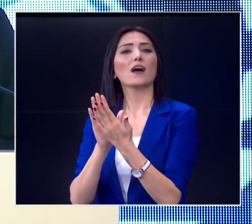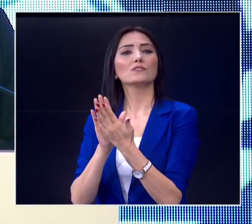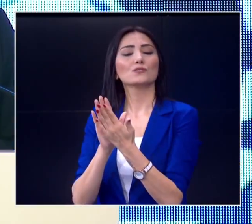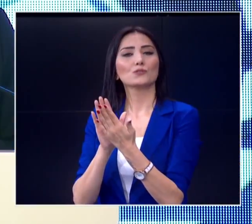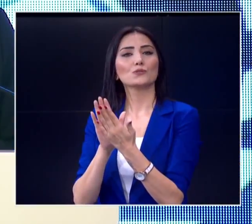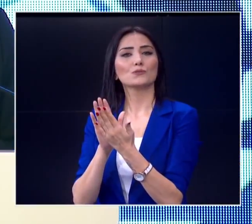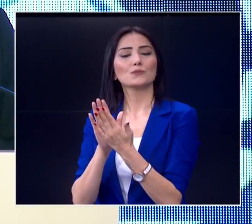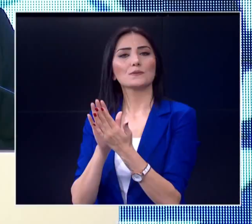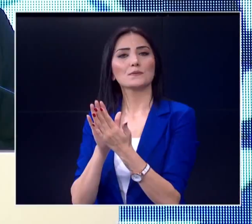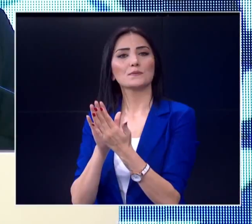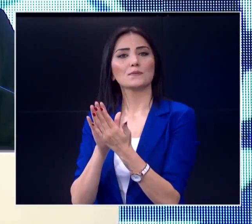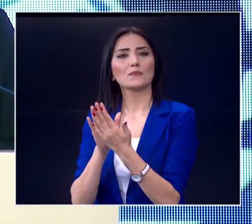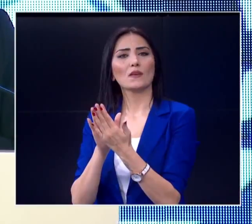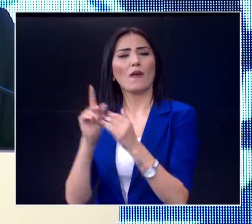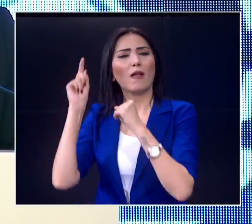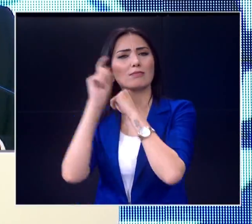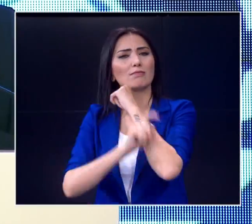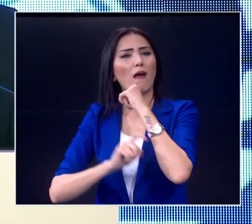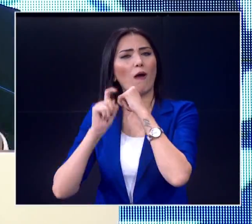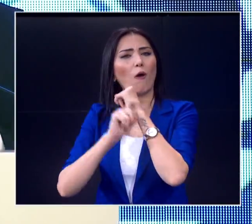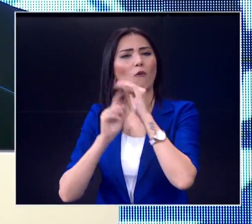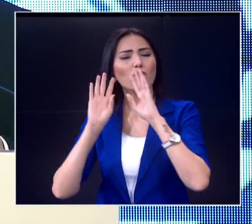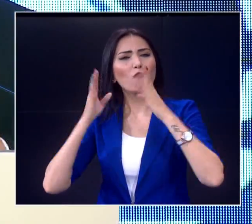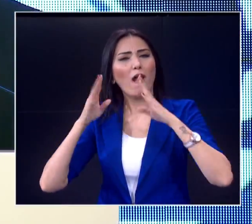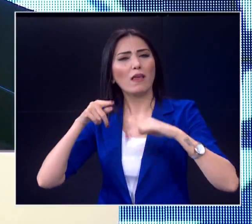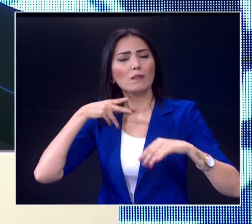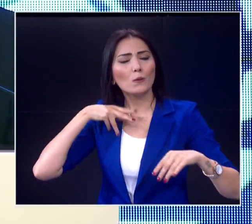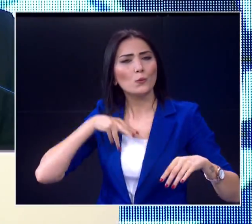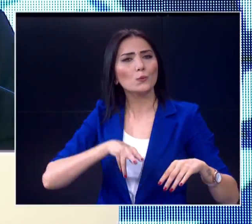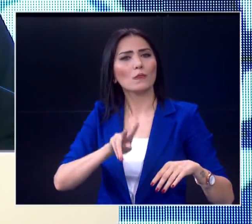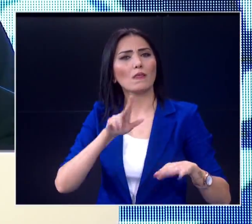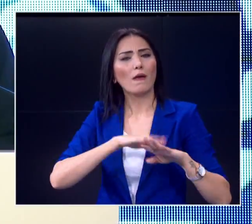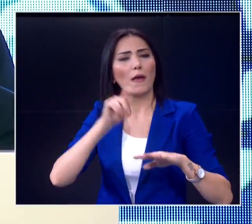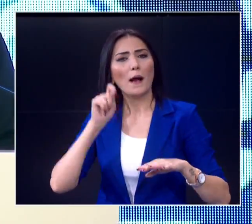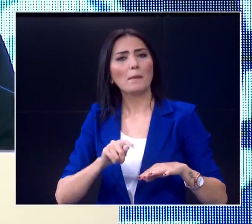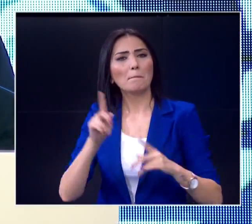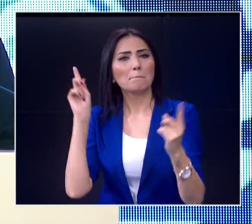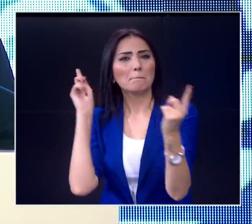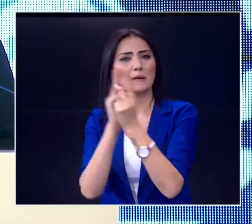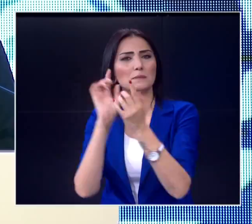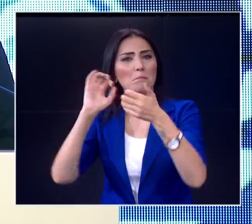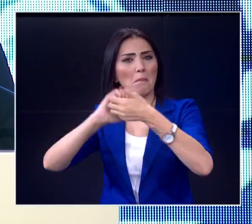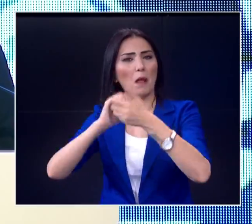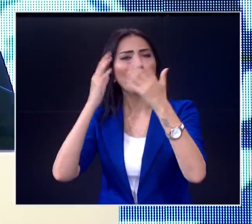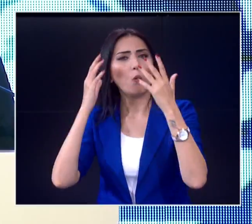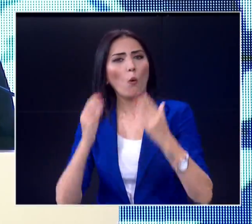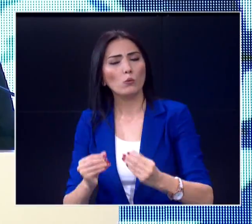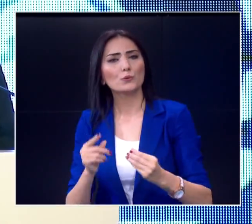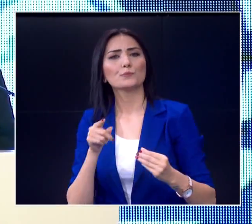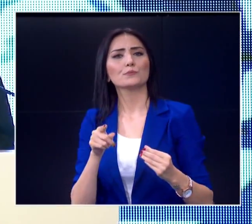alenen terör faaliyeti yürütenlerle bir olup